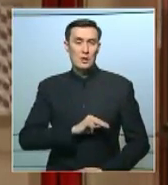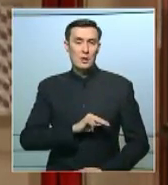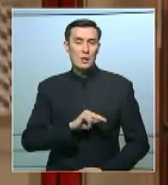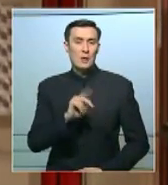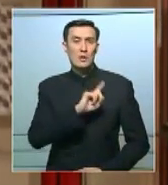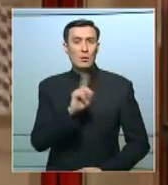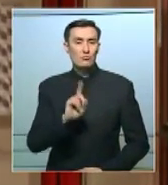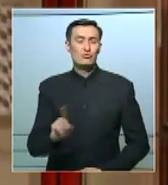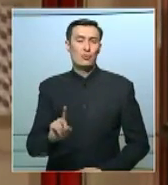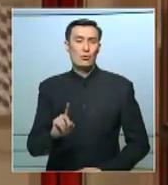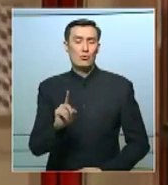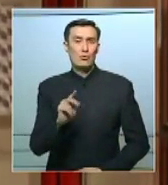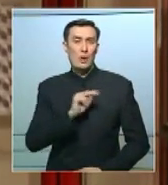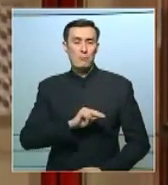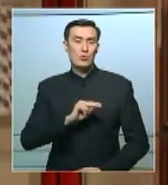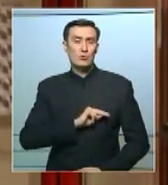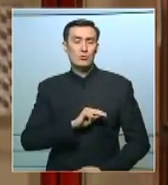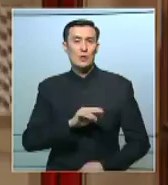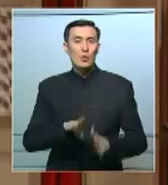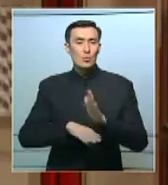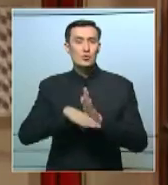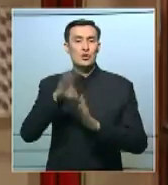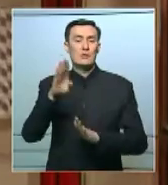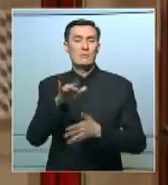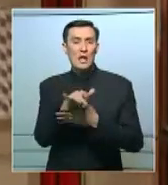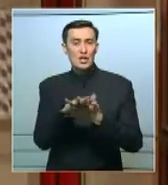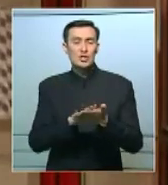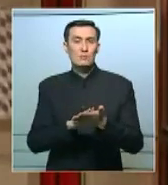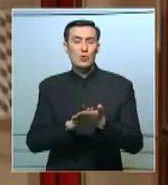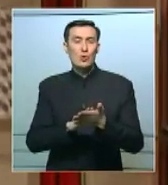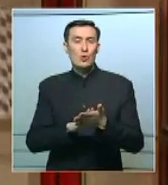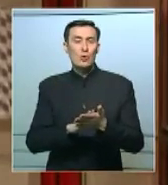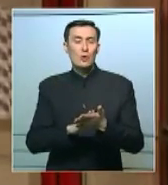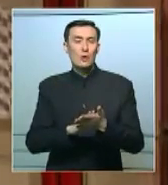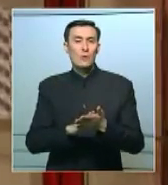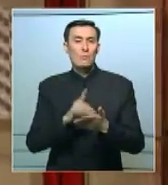работать над совершенствованием и дальнейшим укреплением партийно-политической системы.